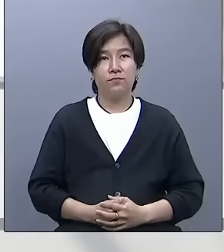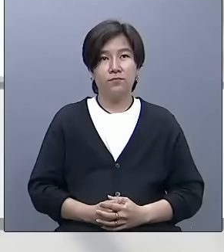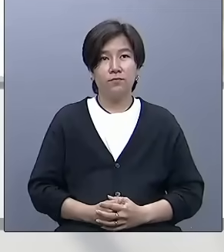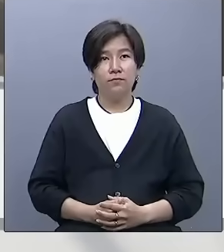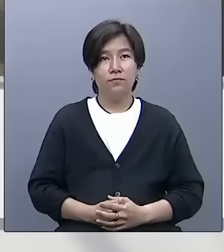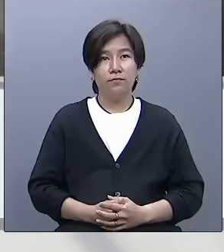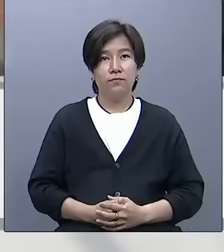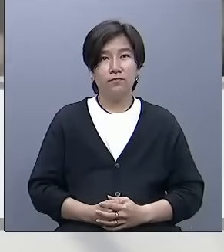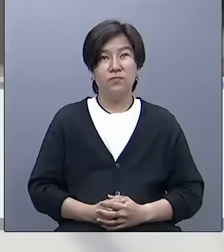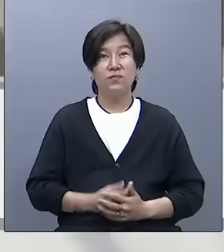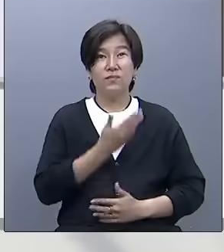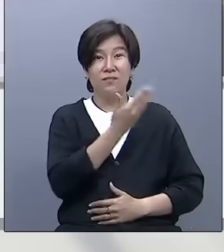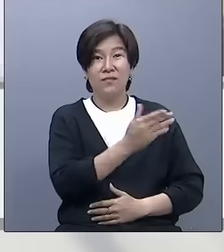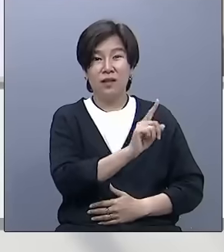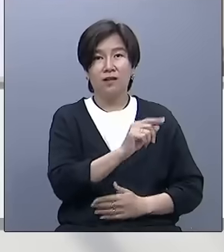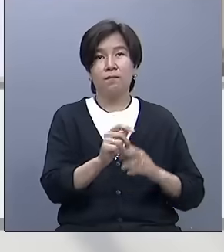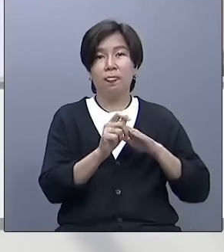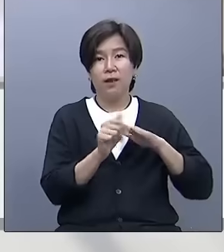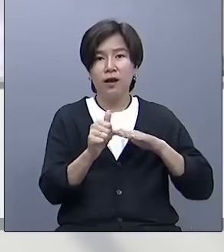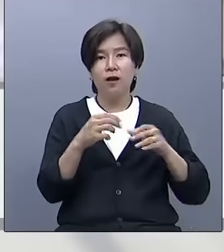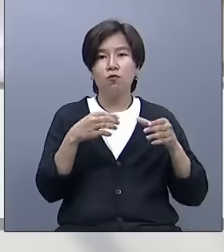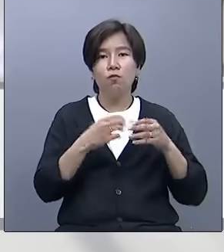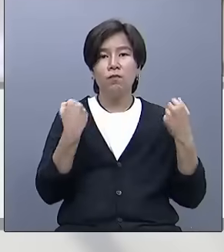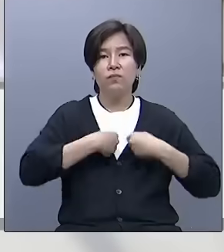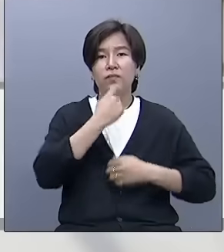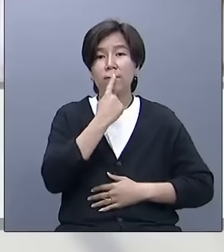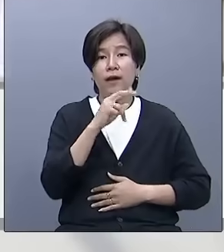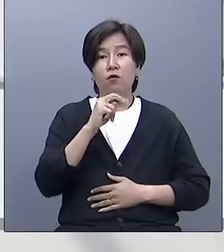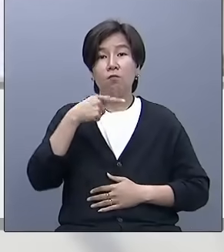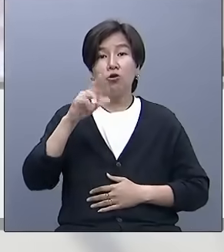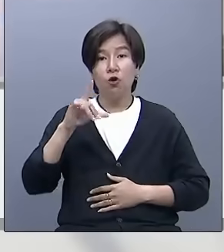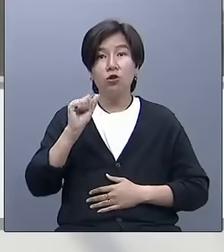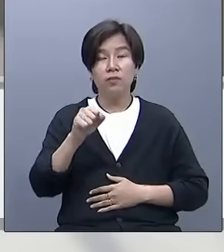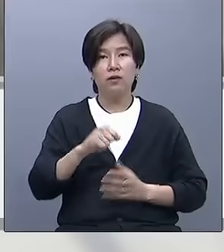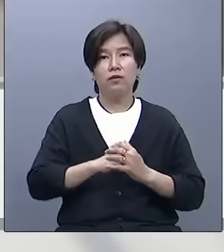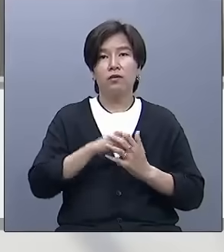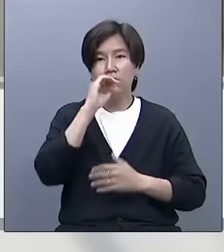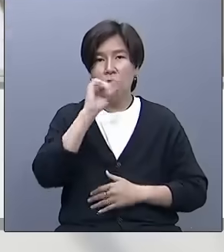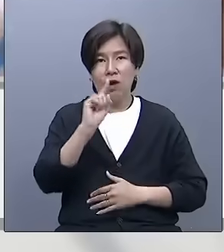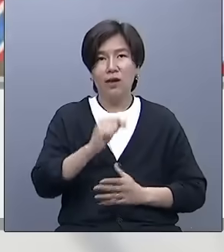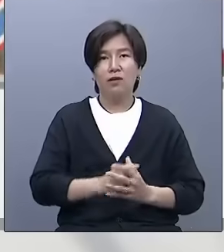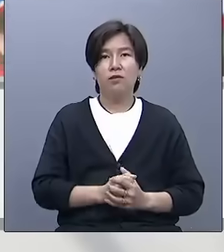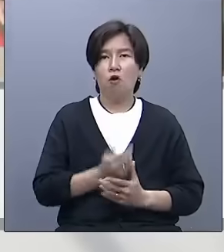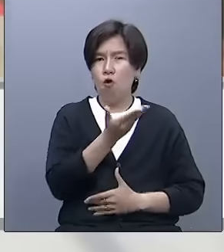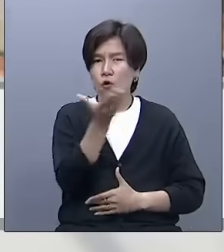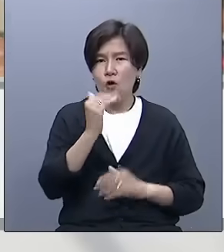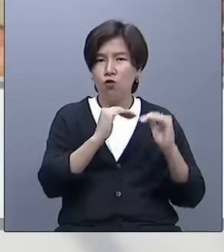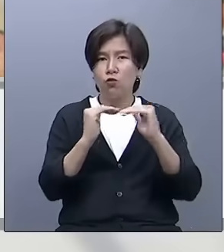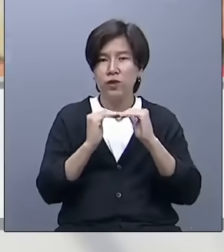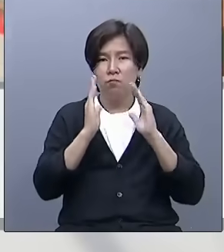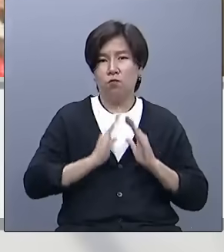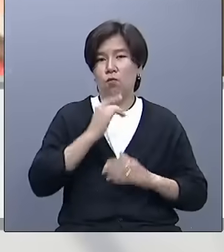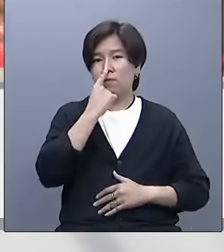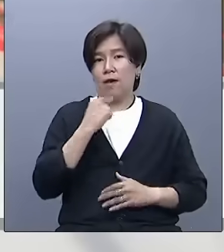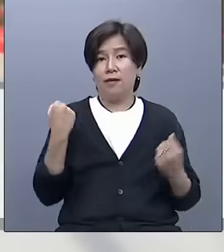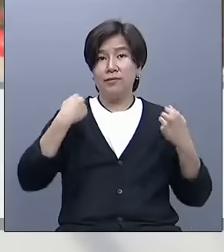ะที่คุณณัฐวุฒิเองเนี่ยก็เป็นแกนนำของกลุ่มนปช.นะคะคุณณัฐวุฒิก็ยืนยันที่จะเคลื่อนไหวเรียกร้องความยุติธรรมให้คนเสื้อแดงต่อไปค่ะ